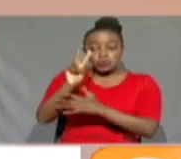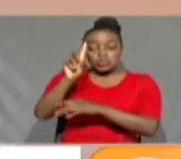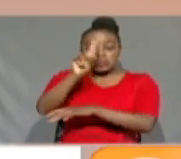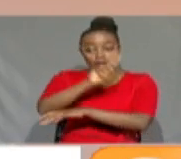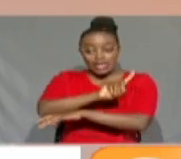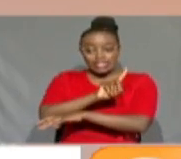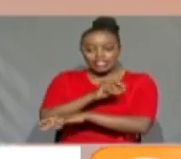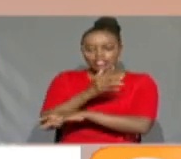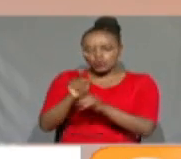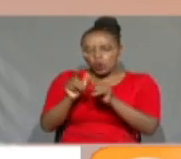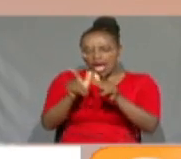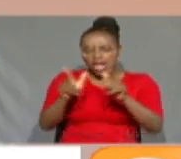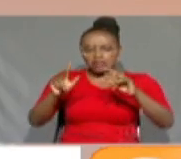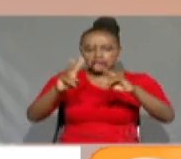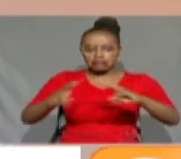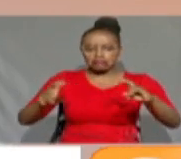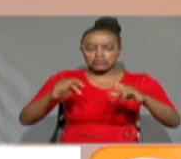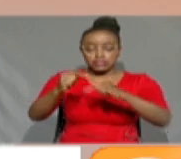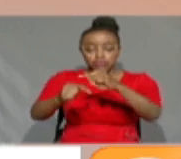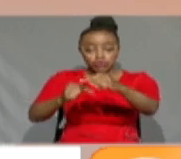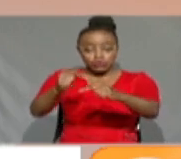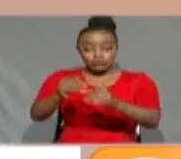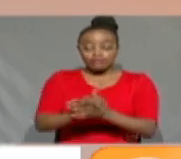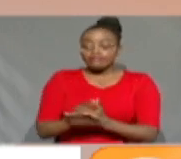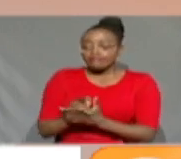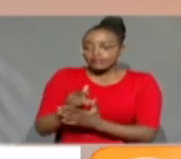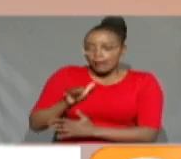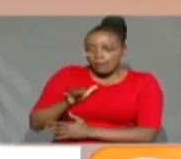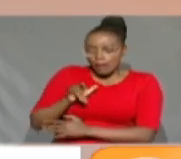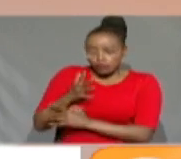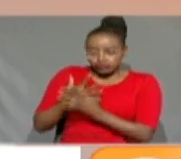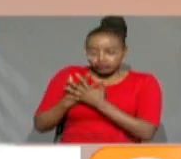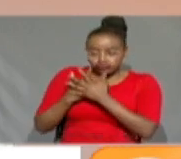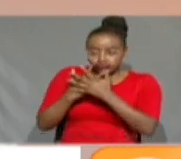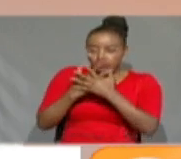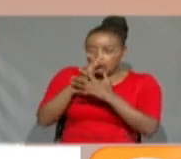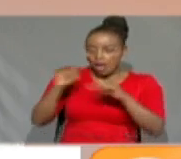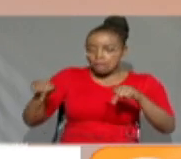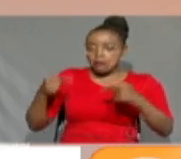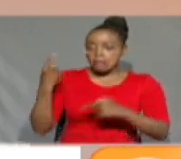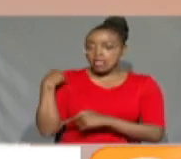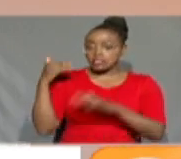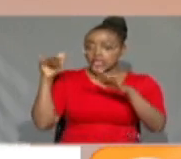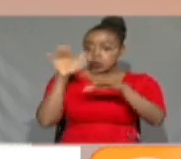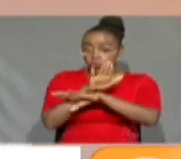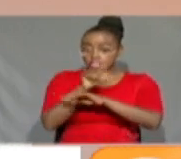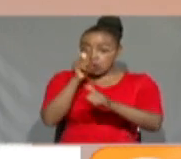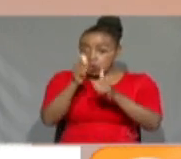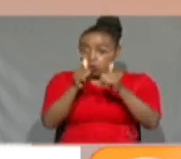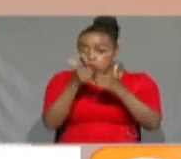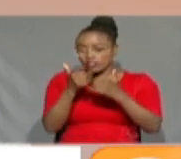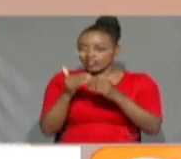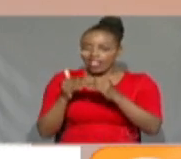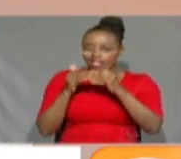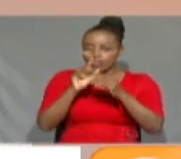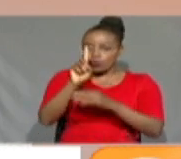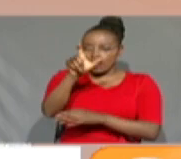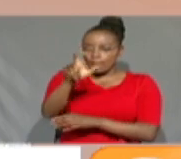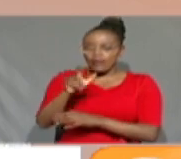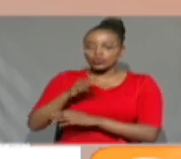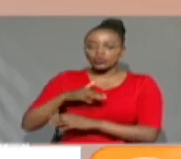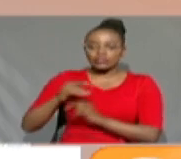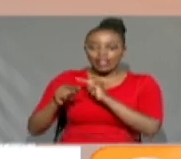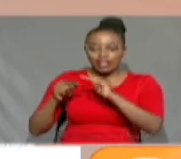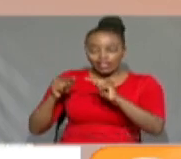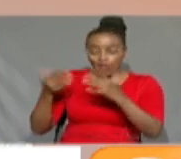21 kutoa nafasi ya uchunguzi zaidi. Jumwa aliyetiwa mbaroni kutokana na vurugu la jana usiku lililopelekea kuuwawa kwa mtu mmoja katika